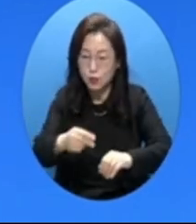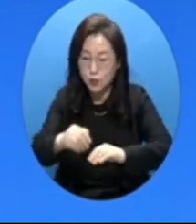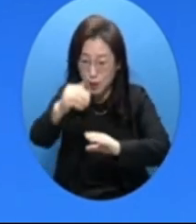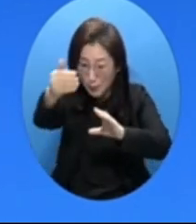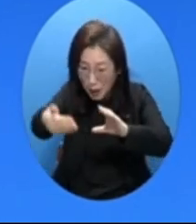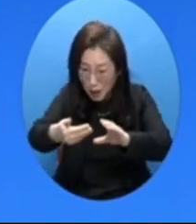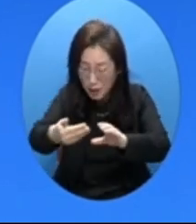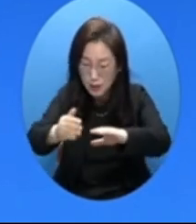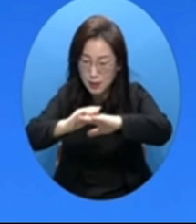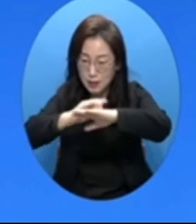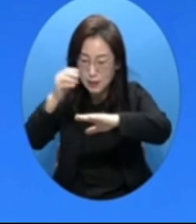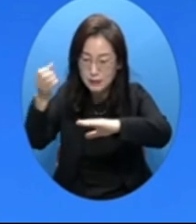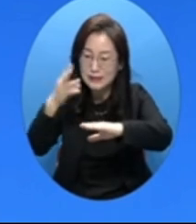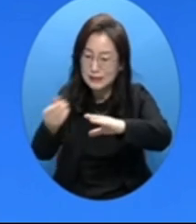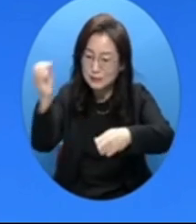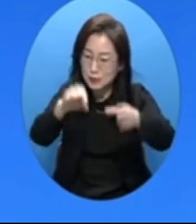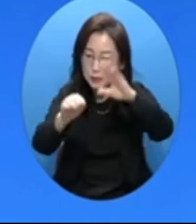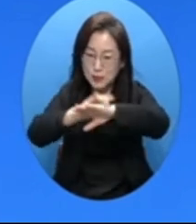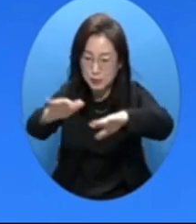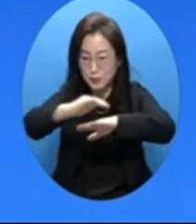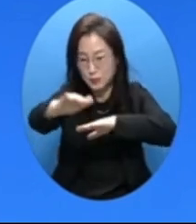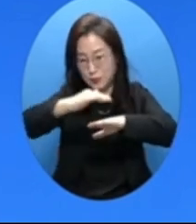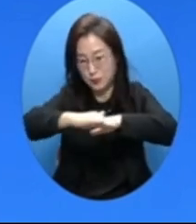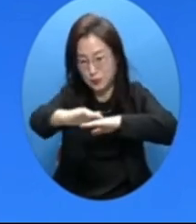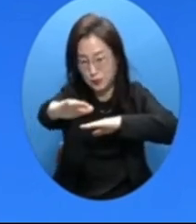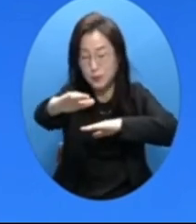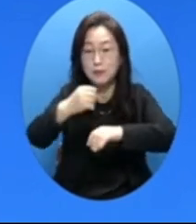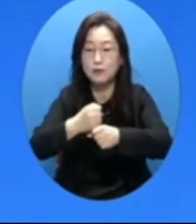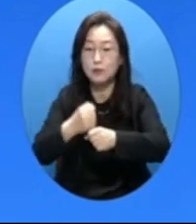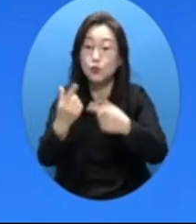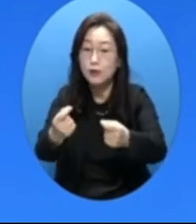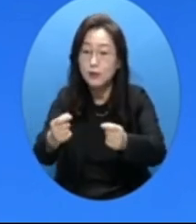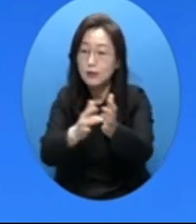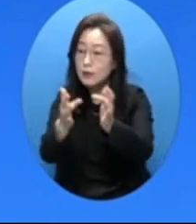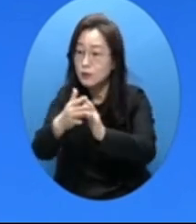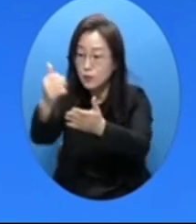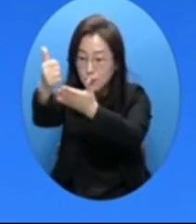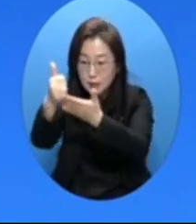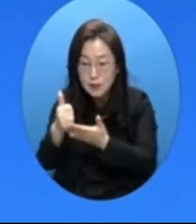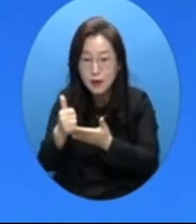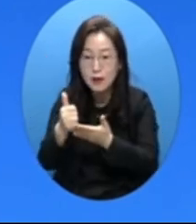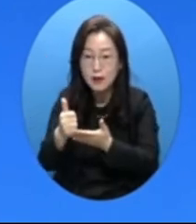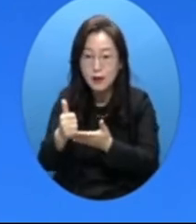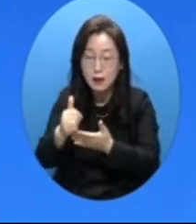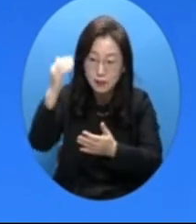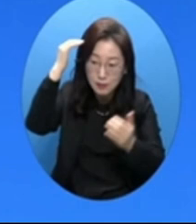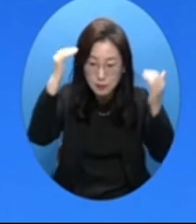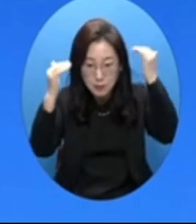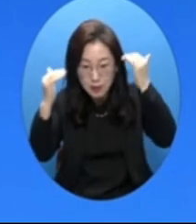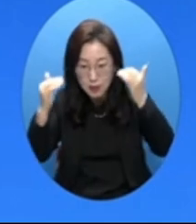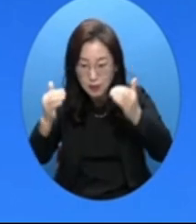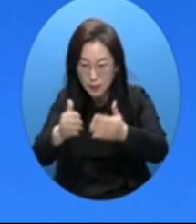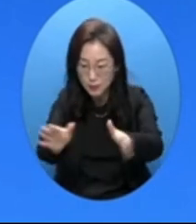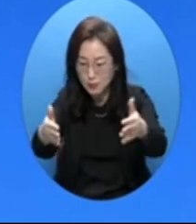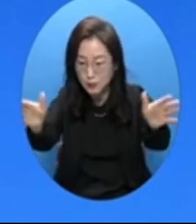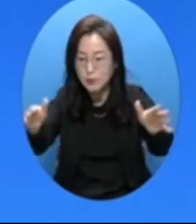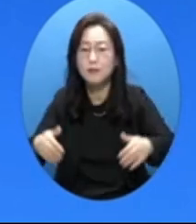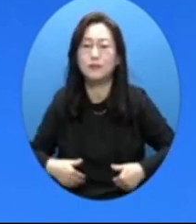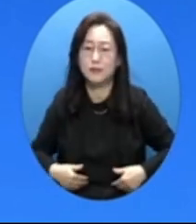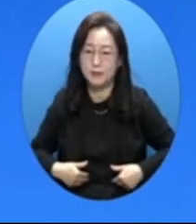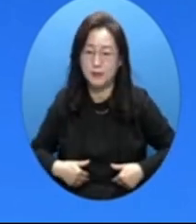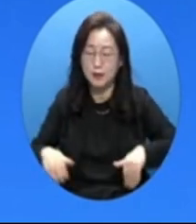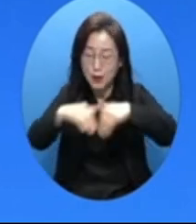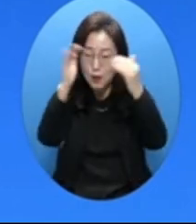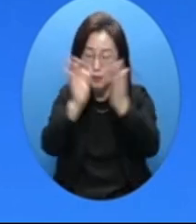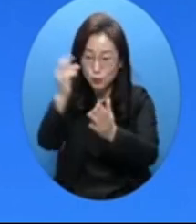맞이하려면 우리 삶 가운데는이 모든 짐을 맞이하는 내 장애물이 되는 것을 제가 해야 됩니다 모든